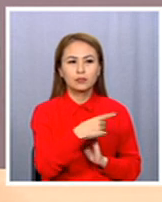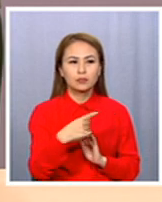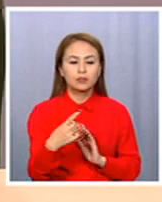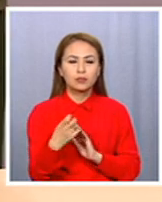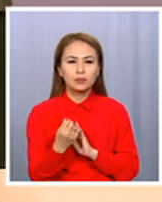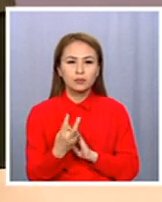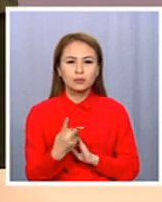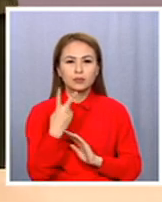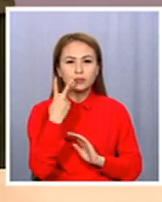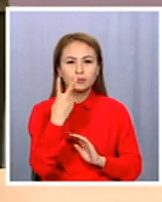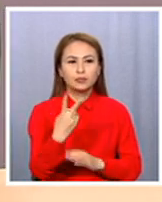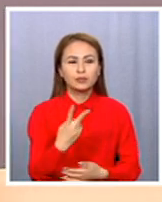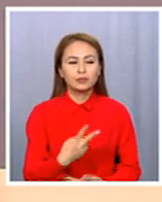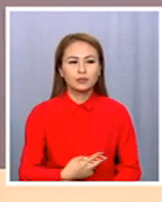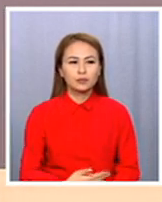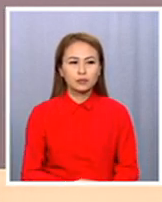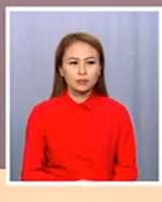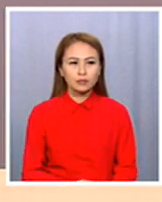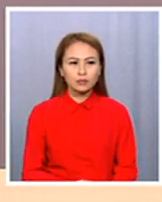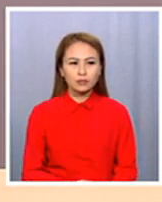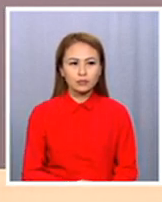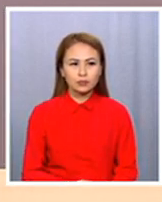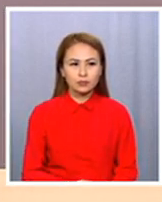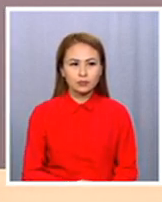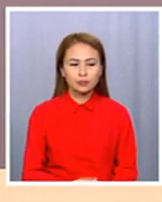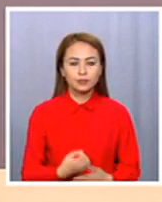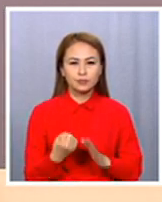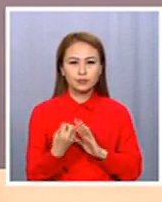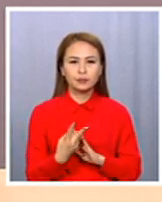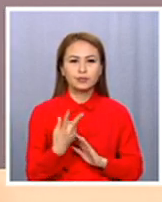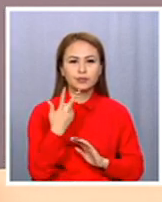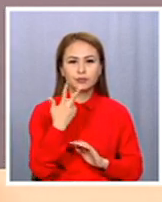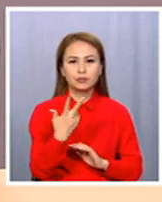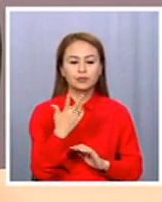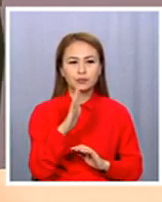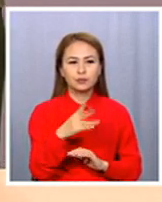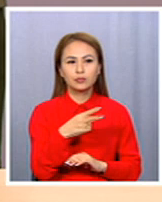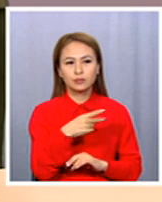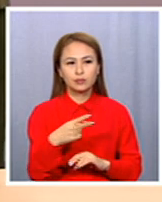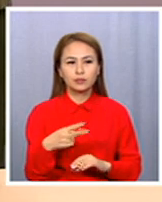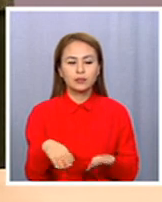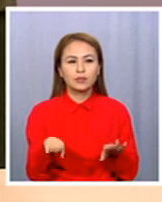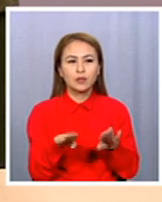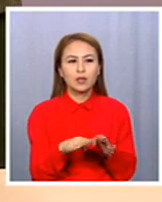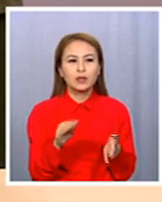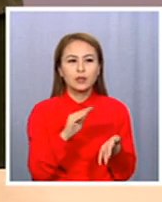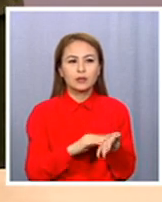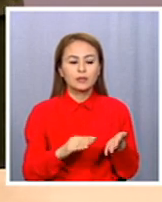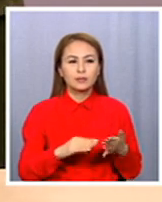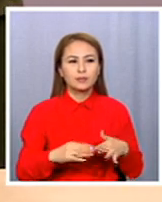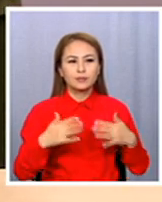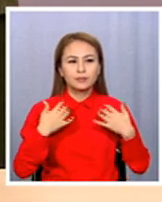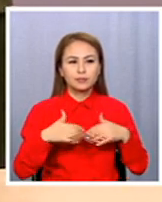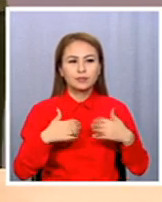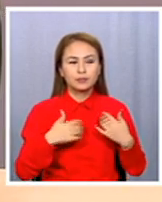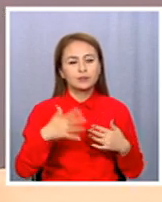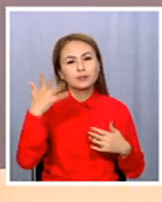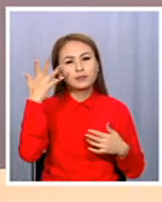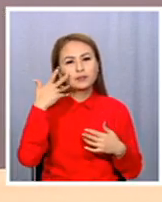2-ні азайтамыз. Айырманың мәні 12-ден 3-ке тең. Бөлшек сандарының мәндерін есептеп алғаннан